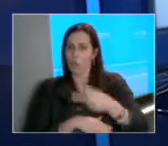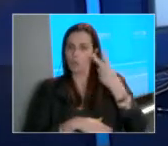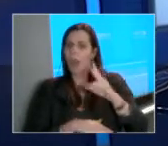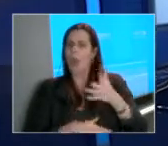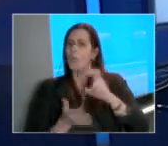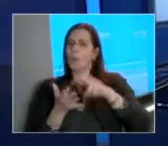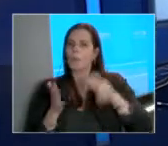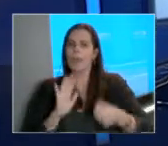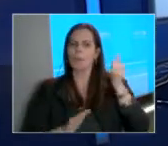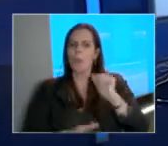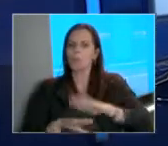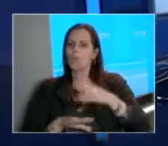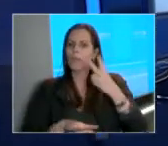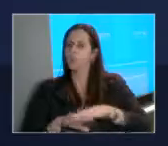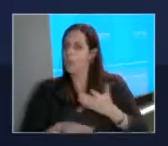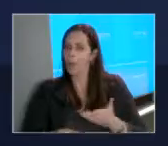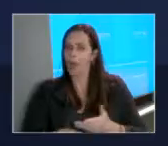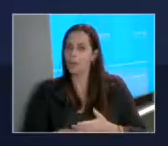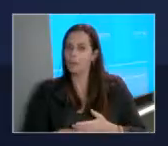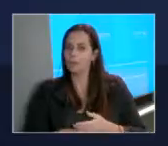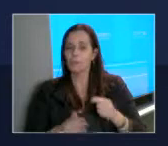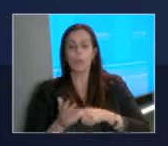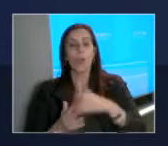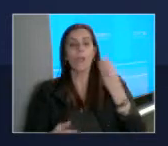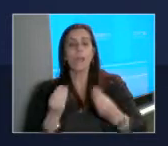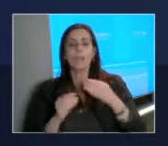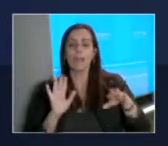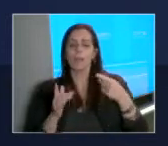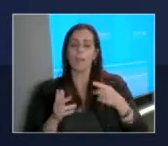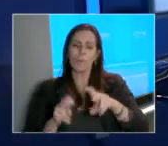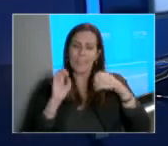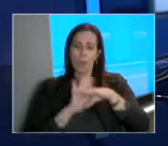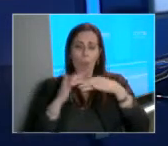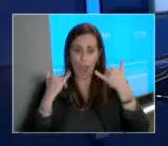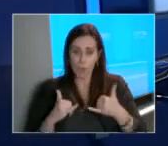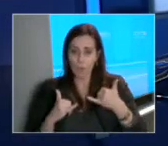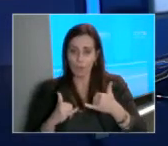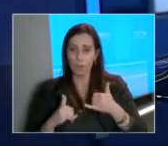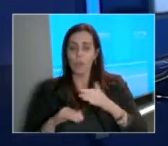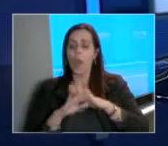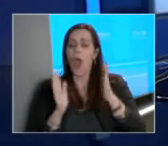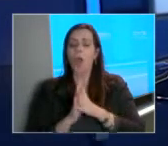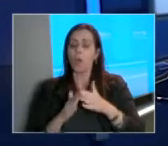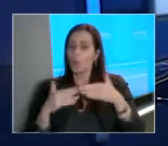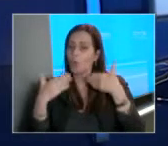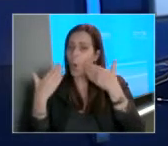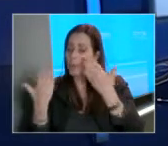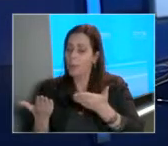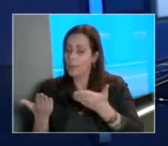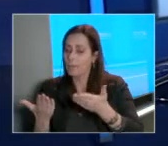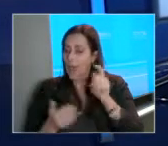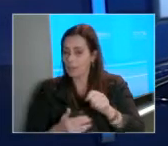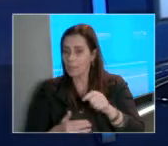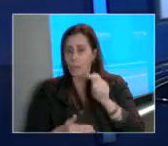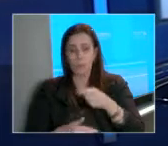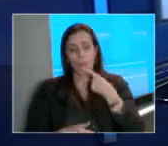שניים. למה הוא התפטר רק אתמול משני השרים, את יודעת? כי הוא משחק על החוק. אז עכשיו הוא שם את הראש שלו בידיים של המחוקק,